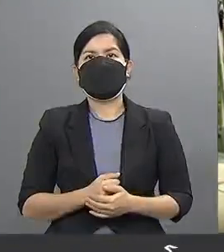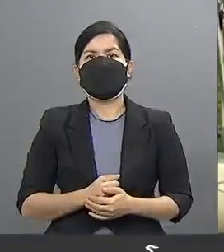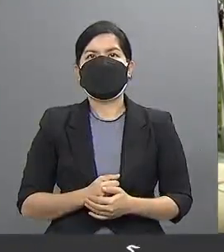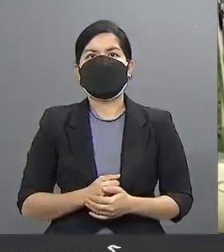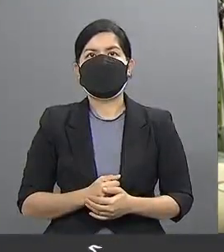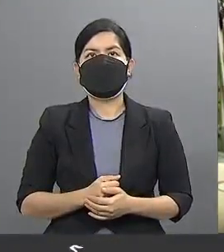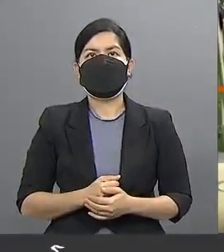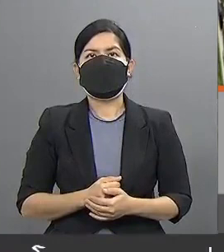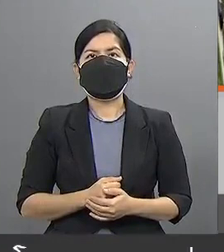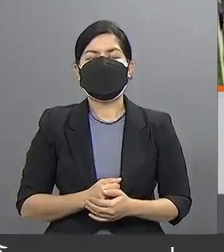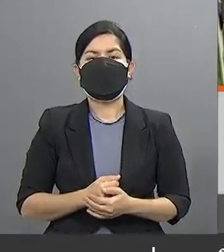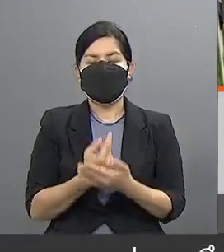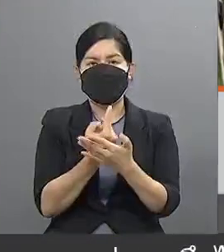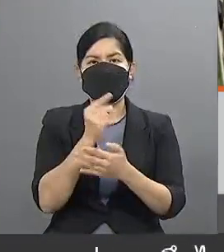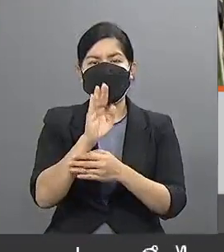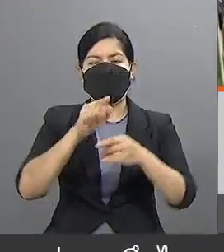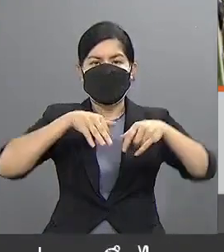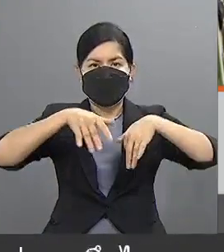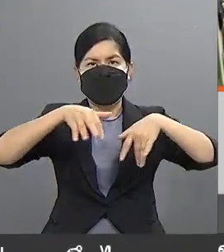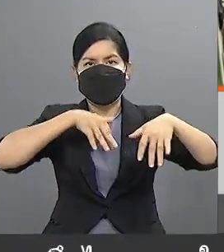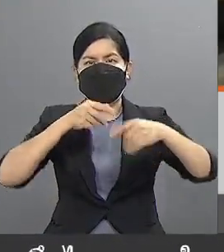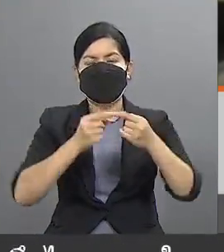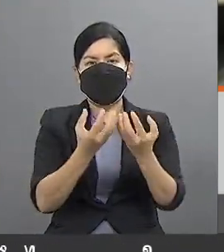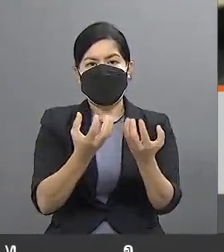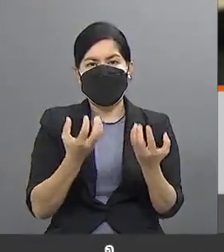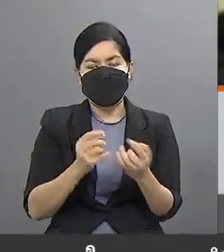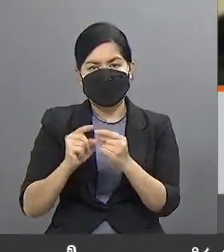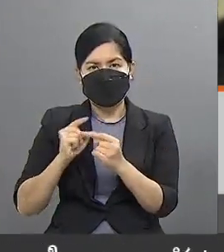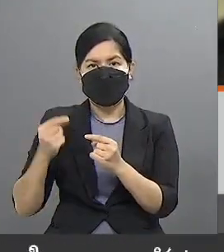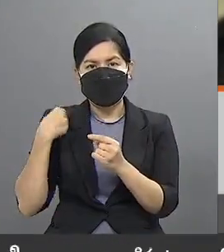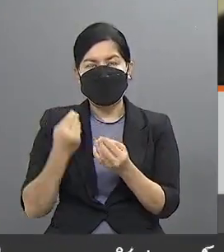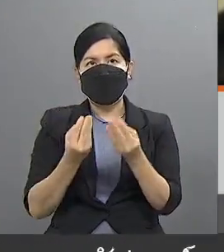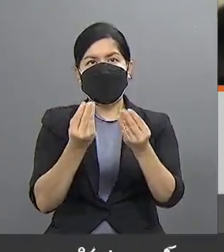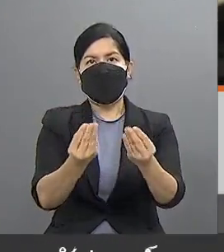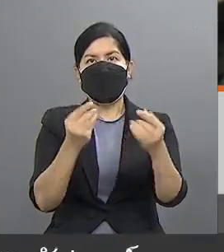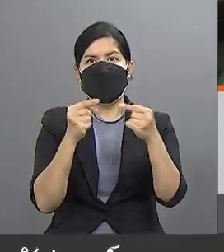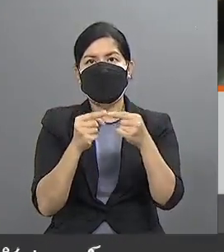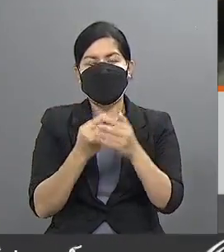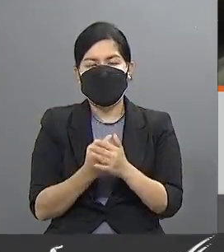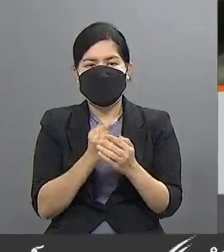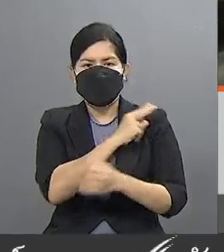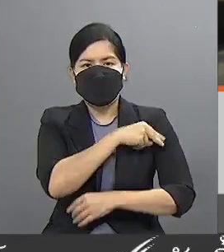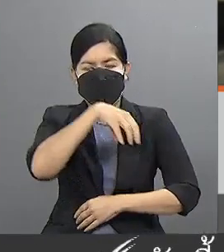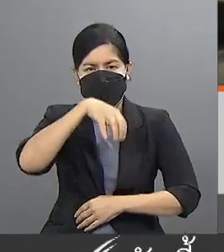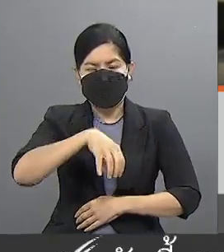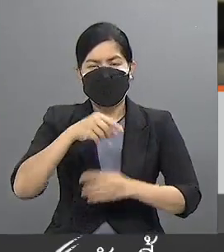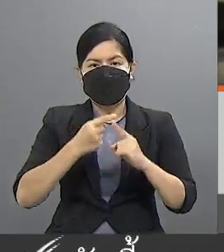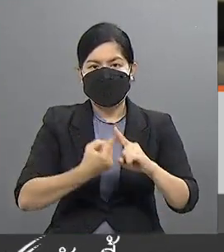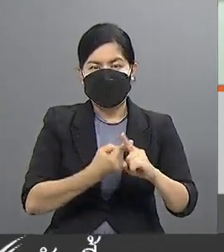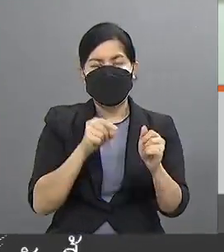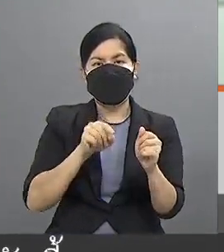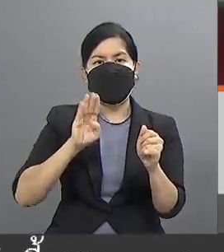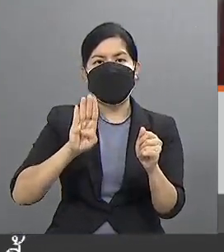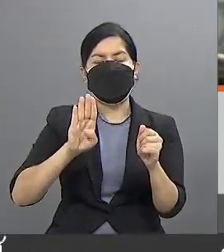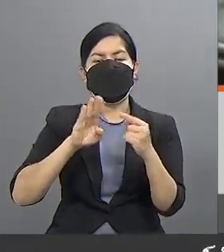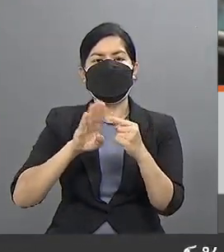ตัวแทนภาคประชาชนนำเครื่องอุปโภคบริโภคเข้ามอบให้กับเจ้าหน้าที่โรงพยาบาลสนามอำเภอบางขันแห่งที่1ภายในศาลาประชาคมอ